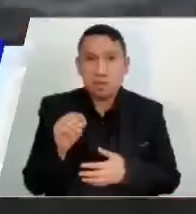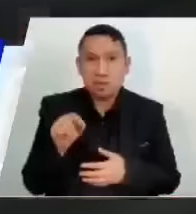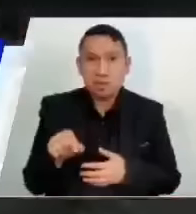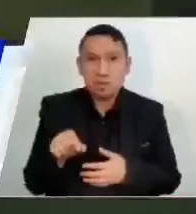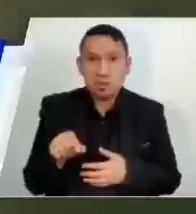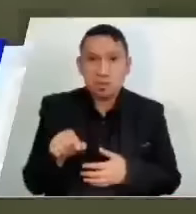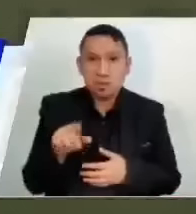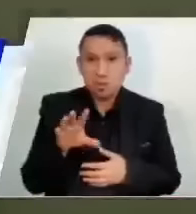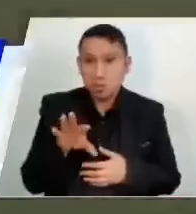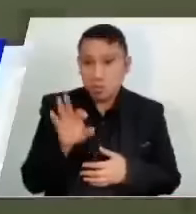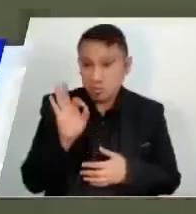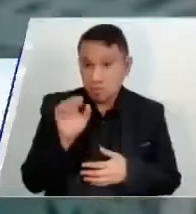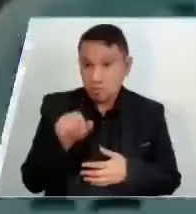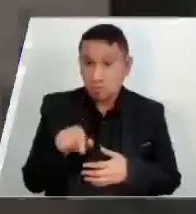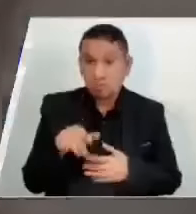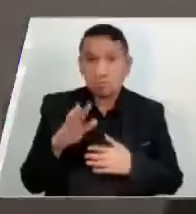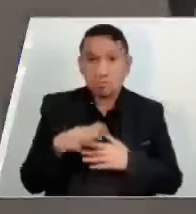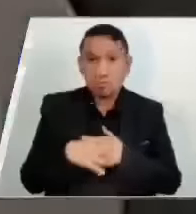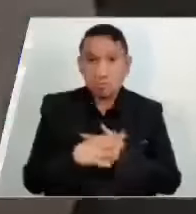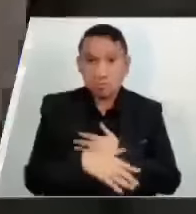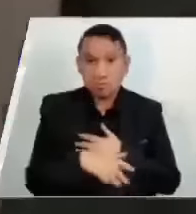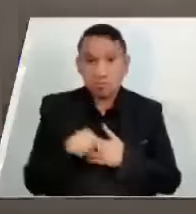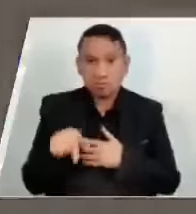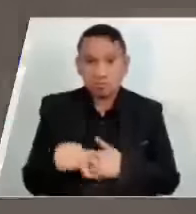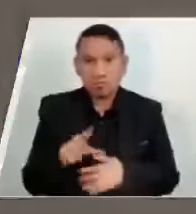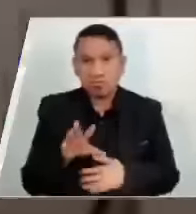napadpad sa dalampasigan.